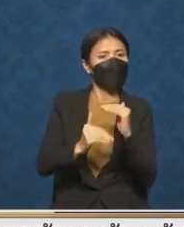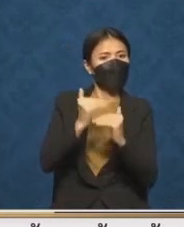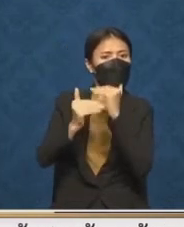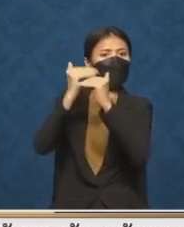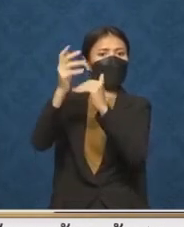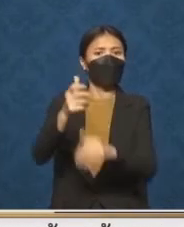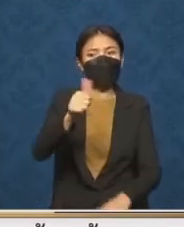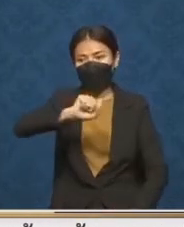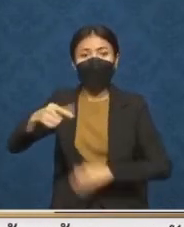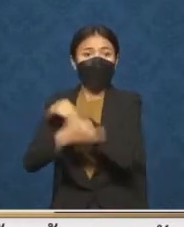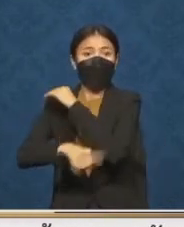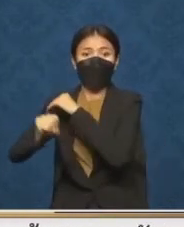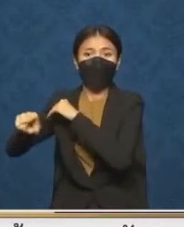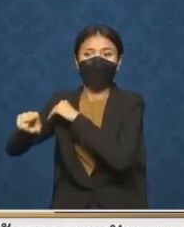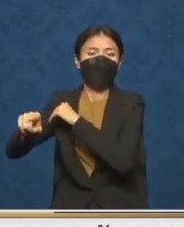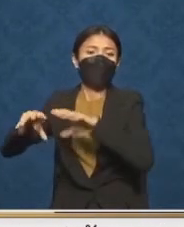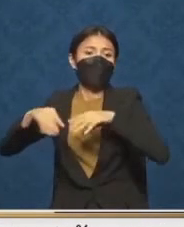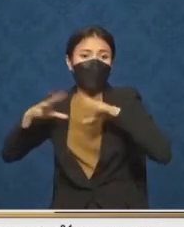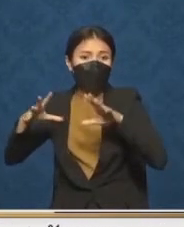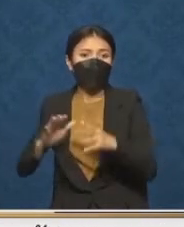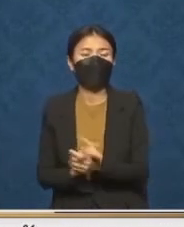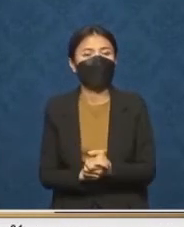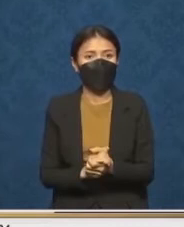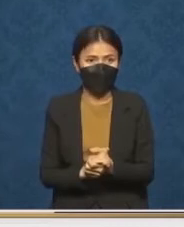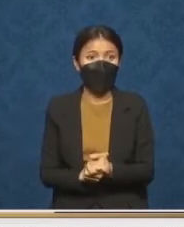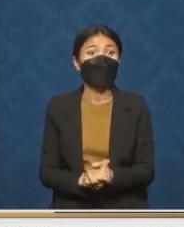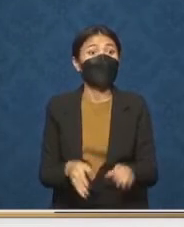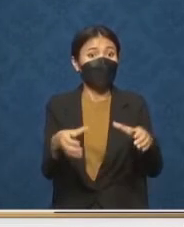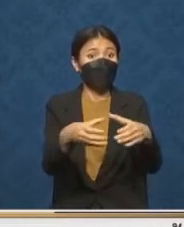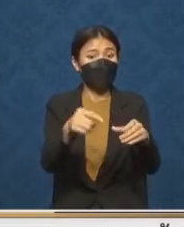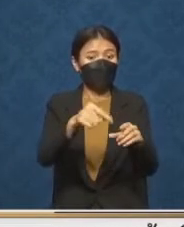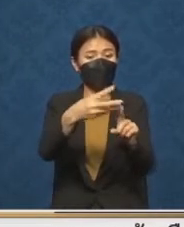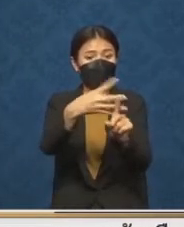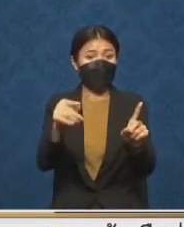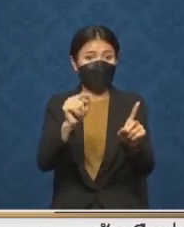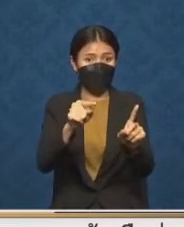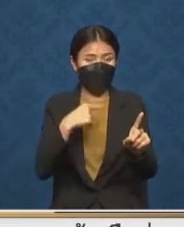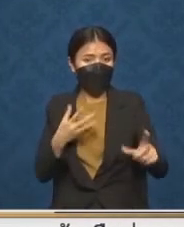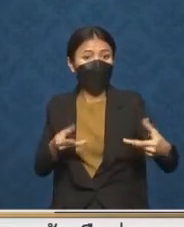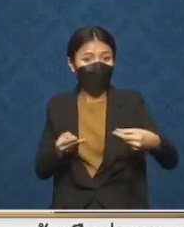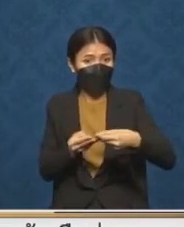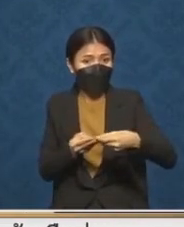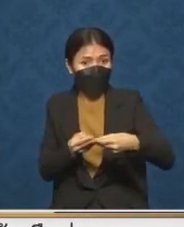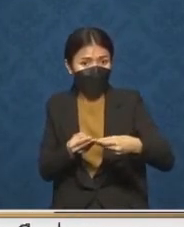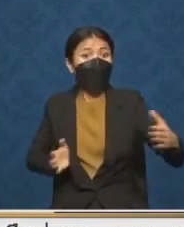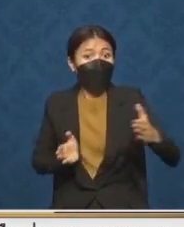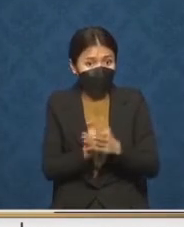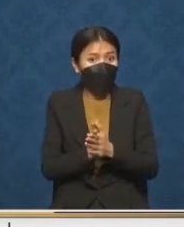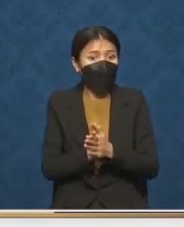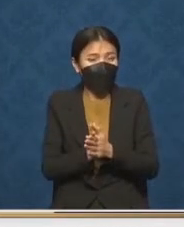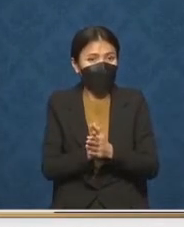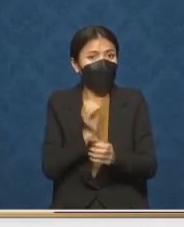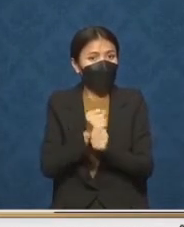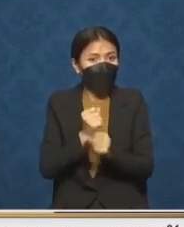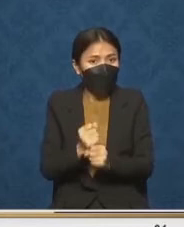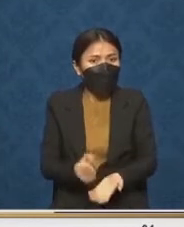และงานวิจัยยังบ่งบอกอีกว่าการเข้ามามีส่วนร่วมของกลุ่มบุคคลที่มีความหลากหลายทางเพศจะทำให้ GDP ต่อหัวประชาก